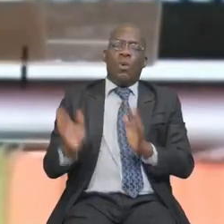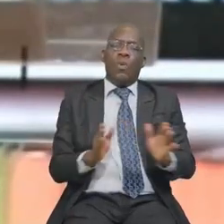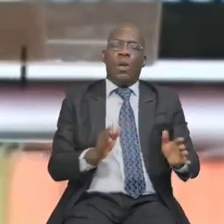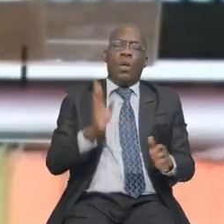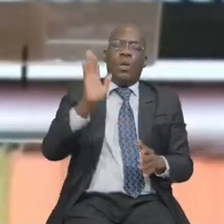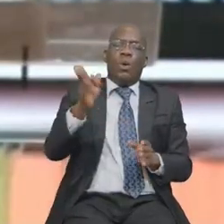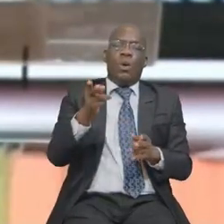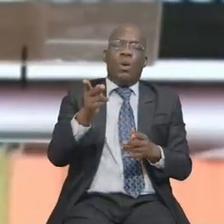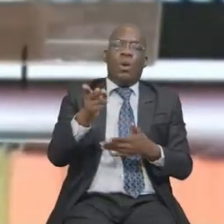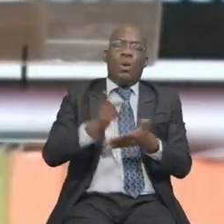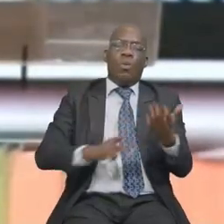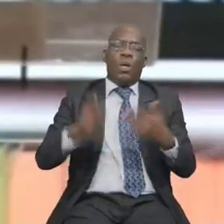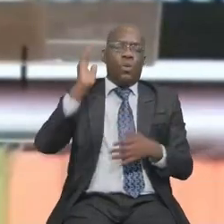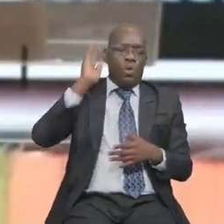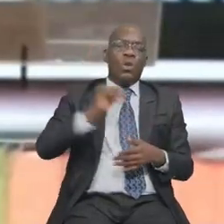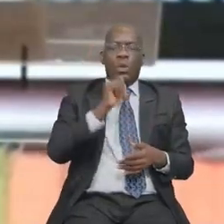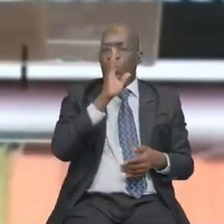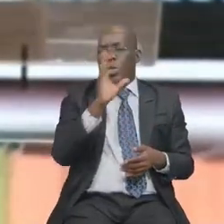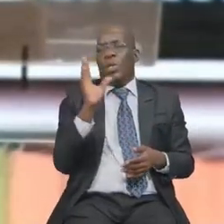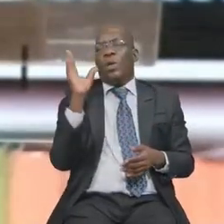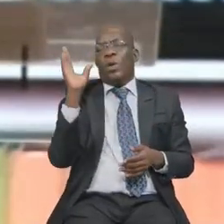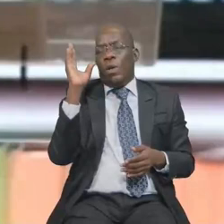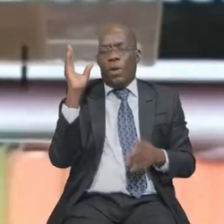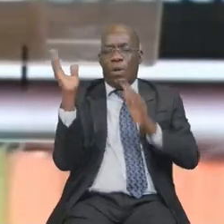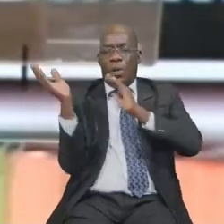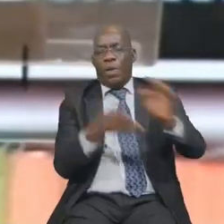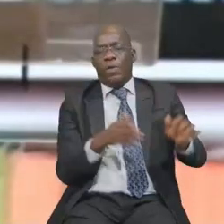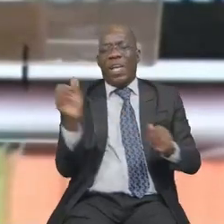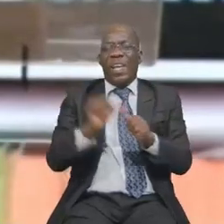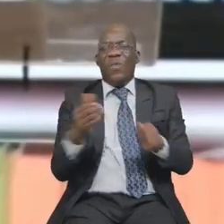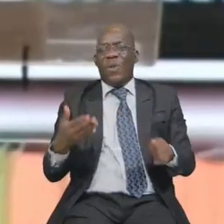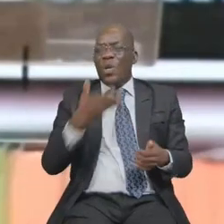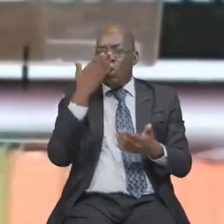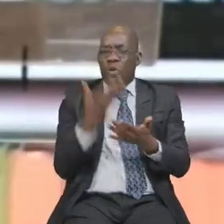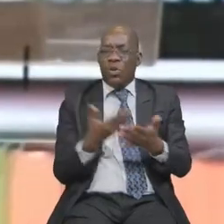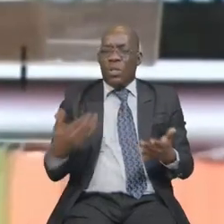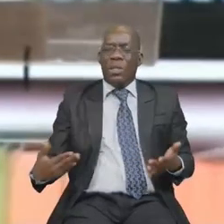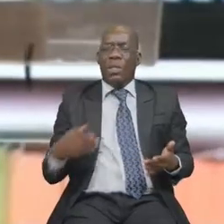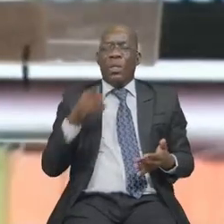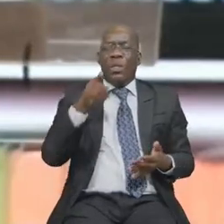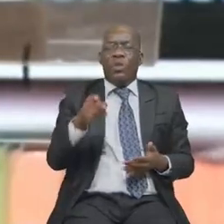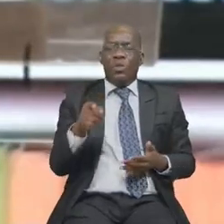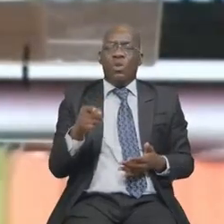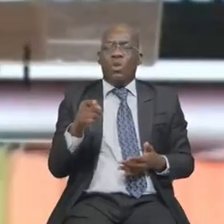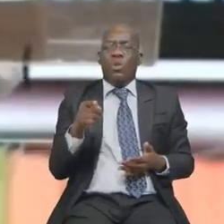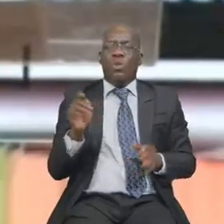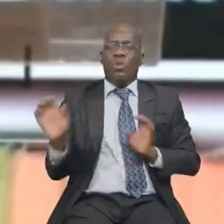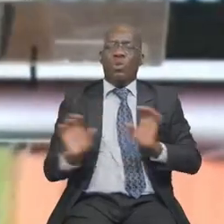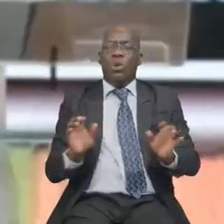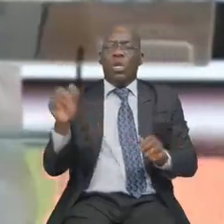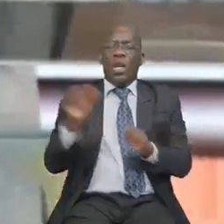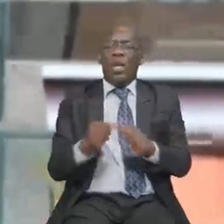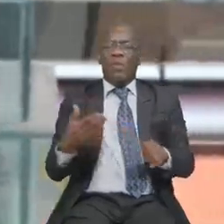tu ne vas pas mépriser ton rôle. Et toute bonne chose que tu fais, tu peux ne pas savoir toute bonne chose que tu fais en